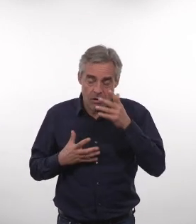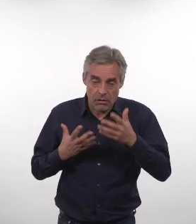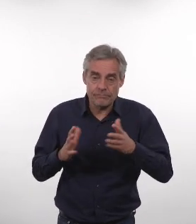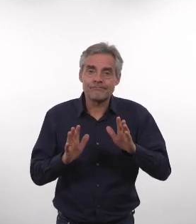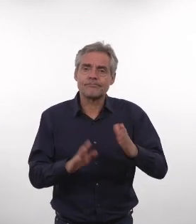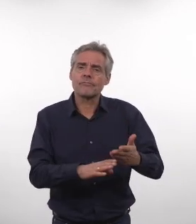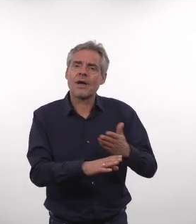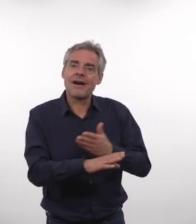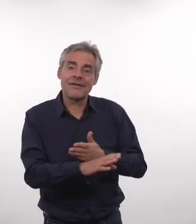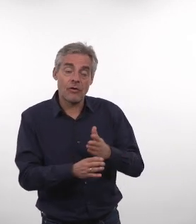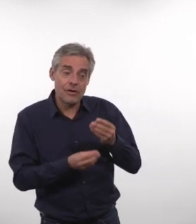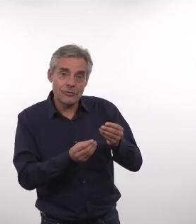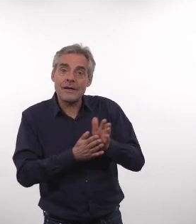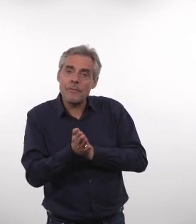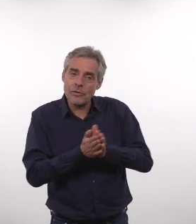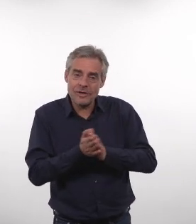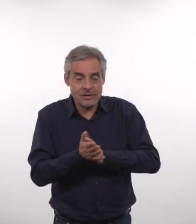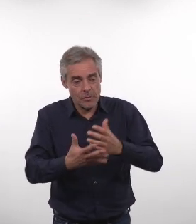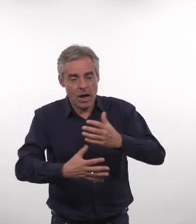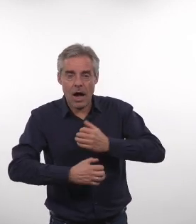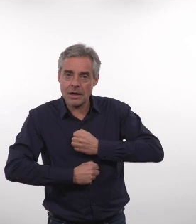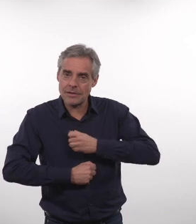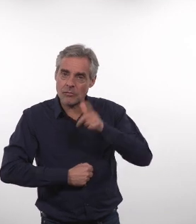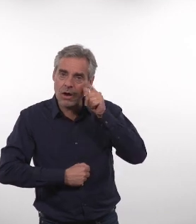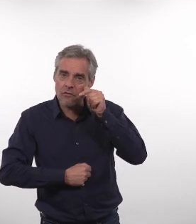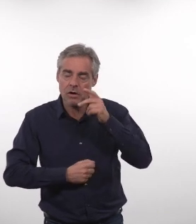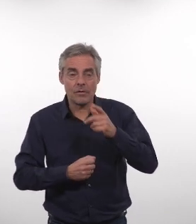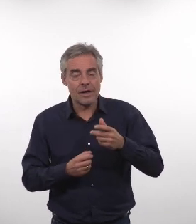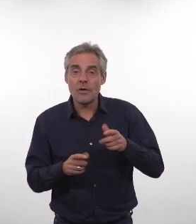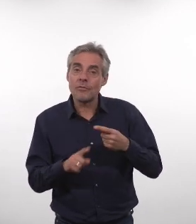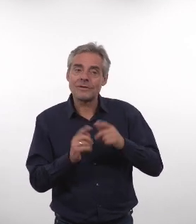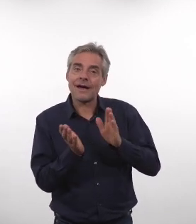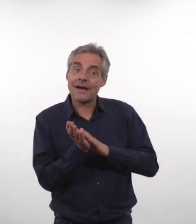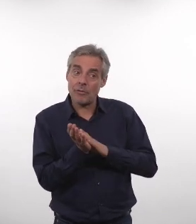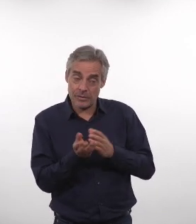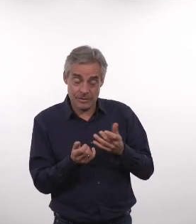donc, il va falloir la motiver justement pour faire cet effort et à la fois la récompenser